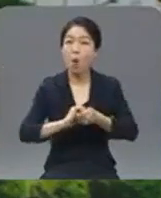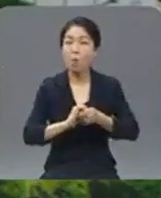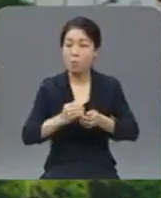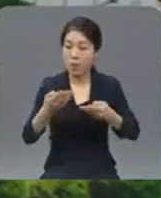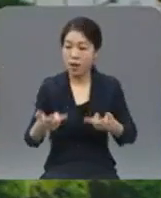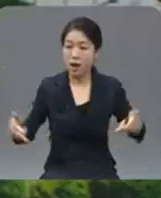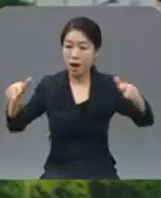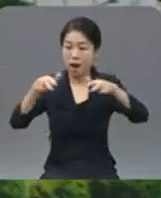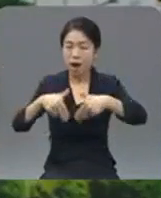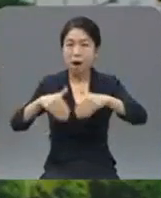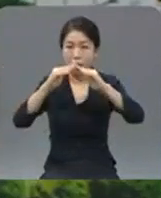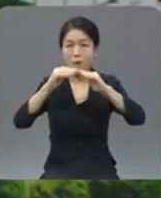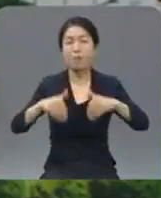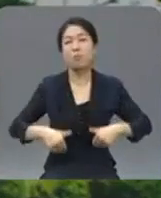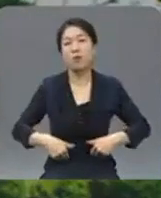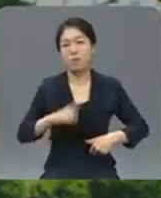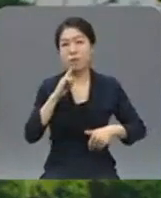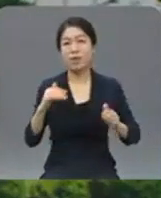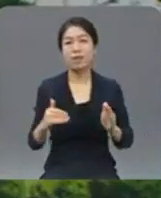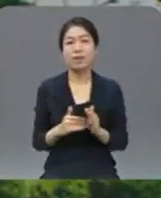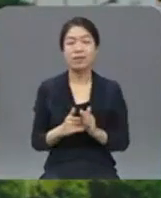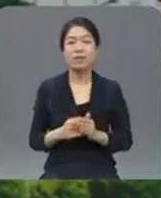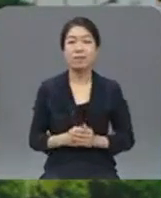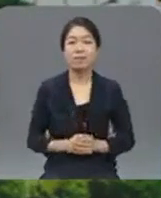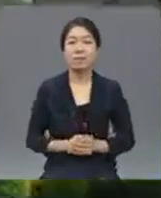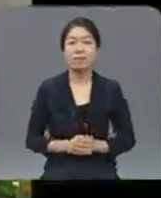보입니다 양창희 기자입니다